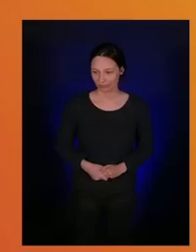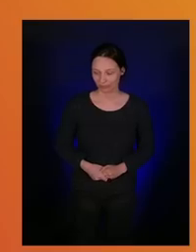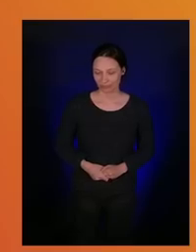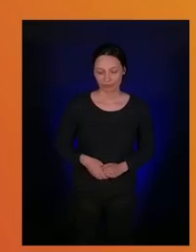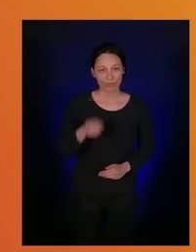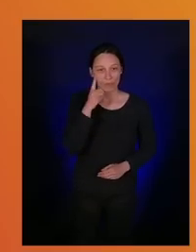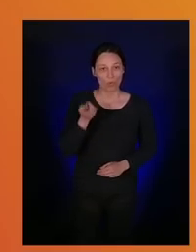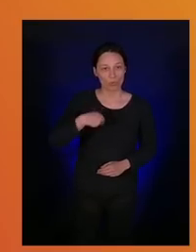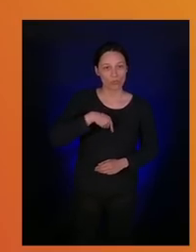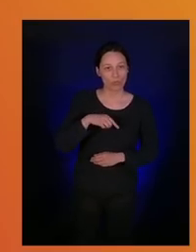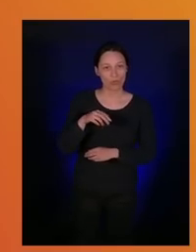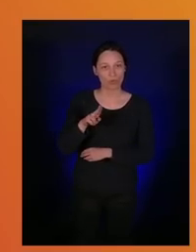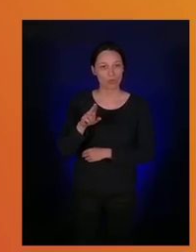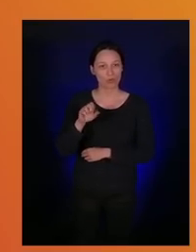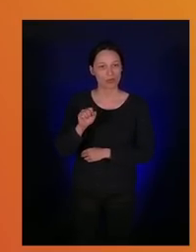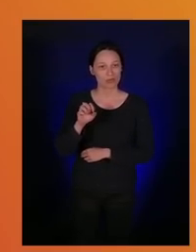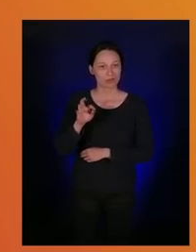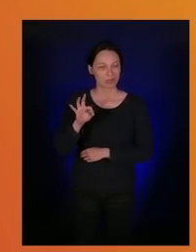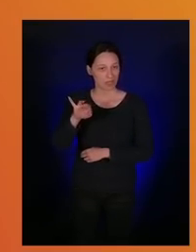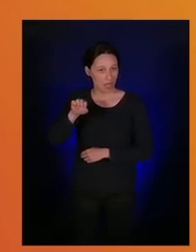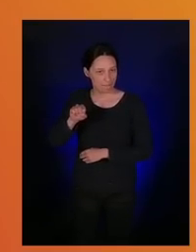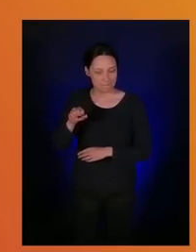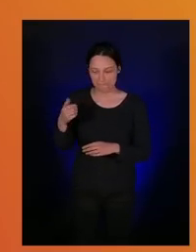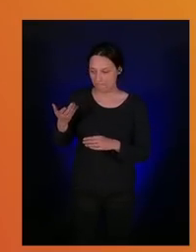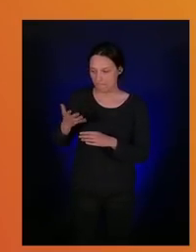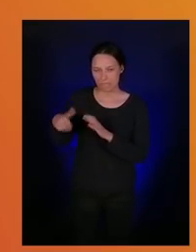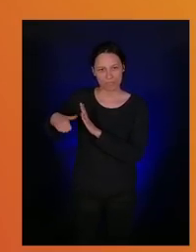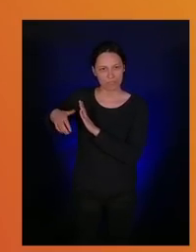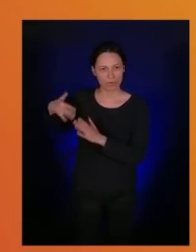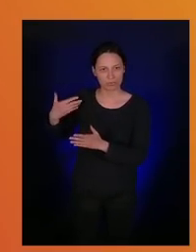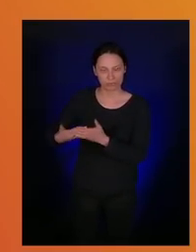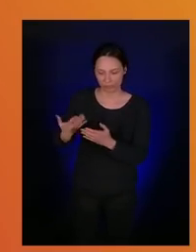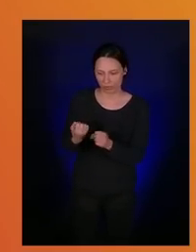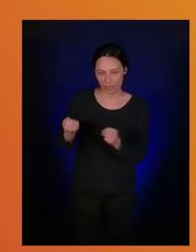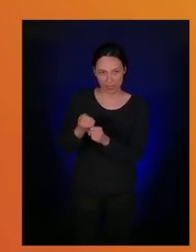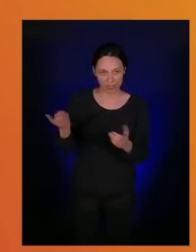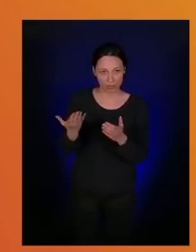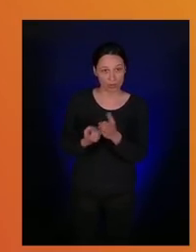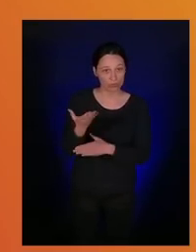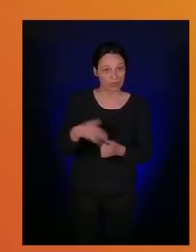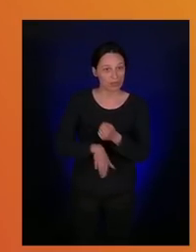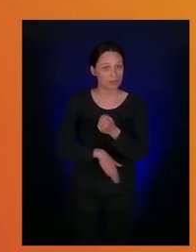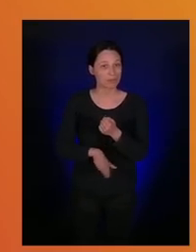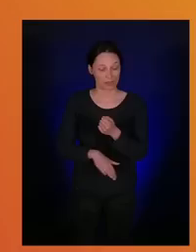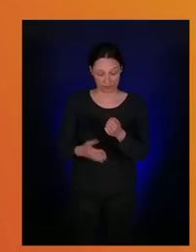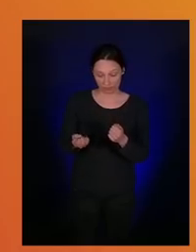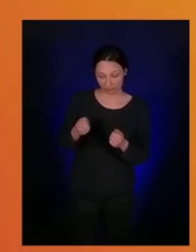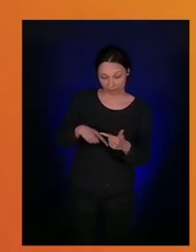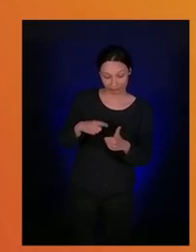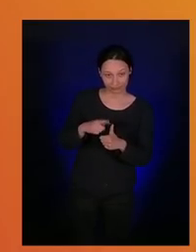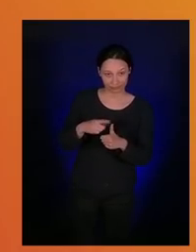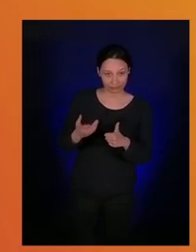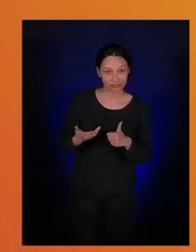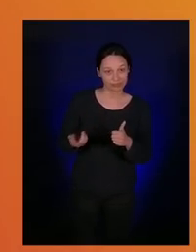Pour notre USTM, ces derniers mois, on a créé quelques nouvelles bases également, dont une n'est pas des moindres. En effet, on a réussi